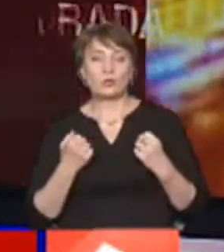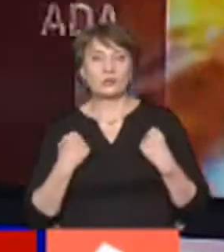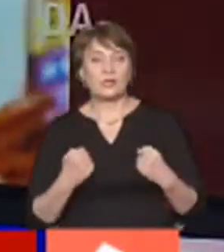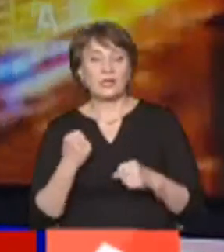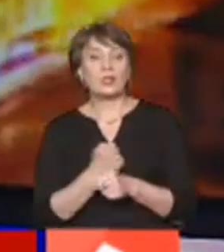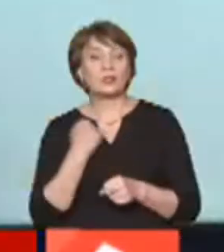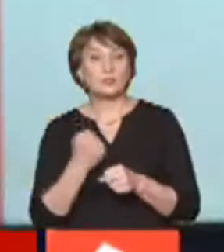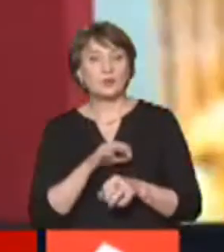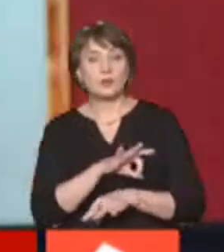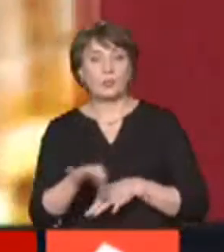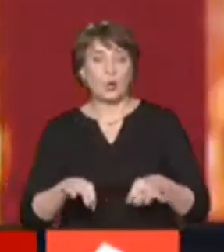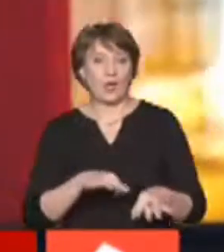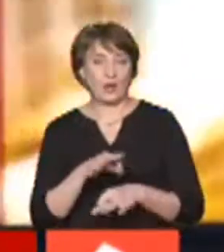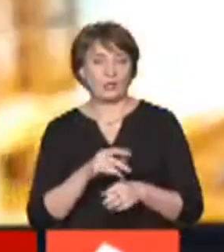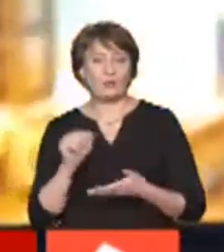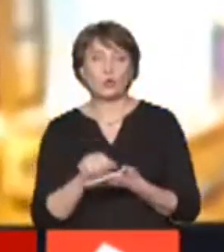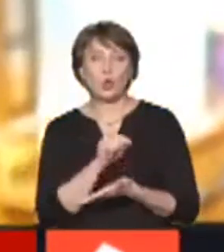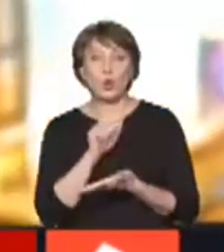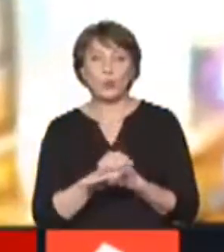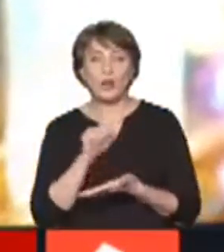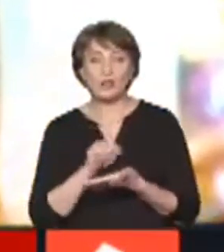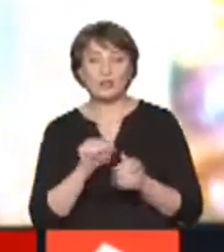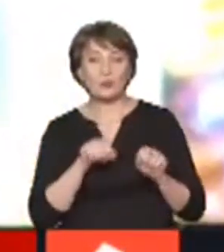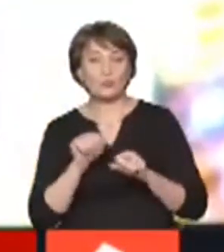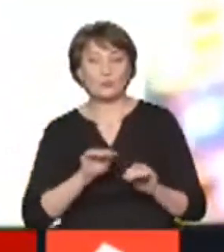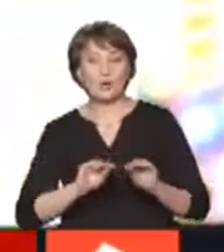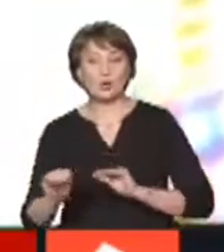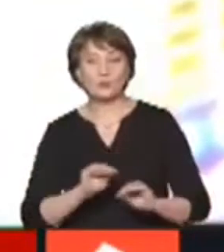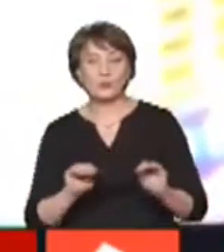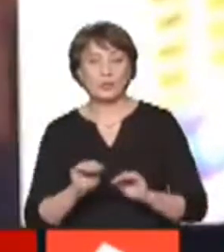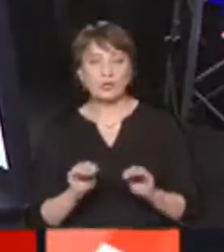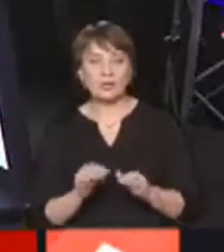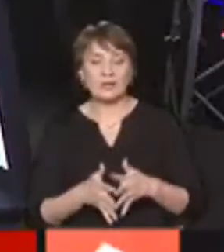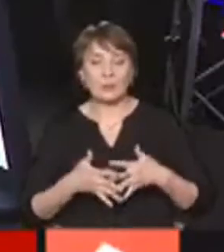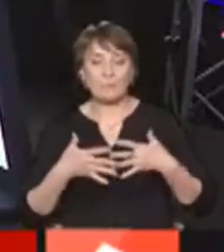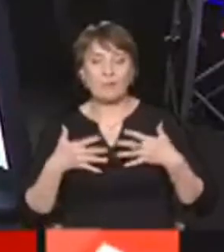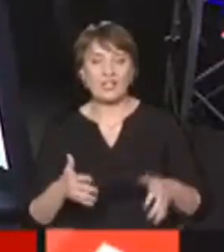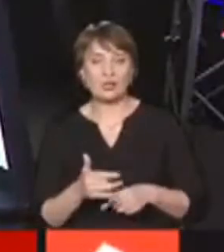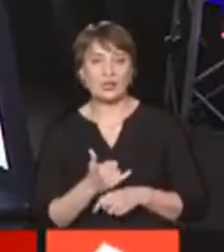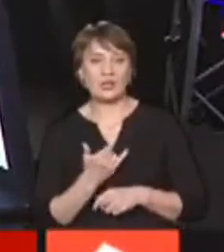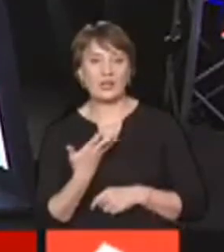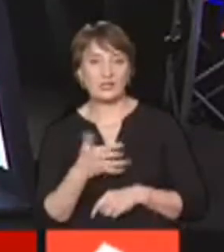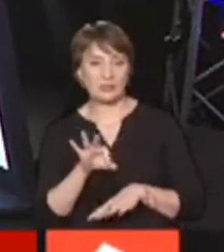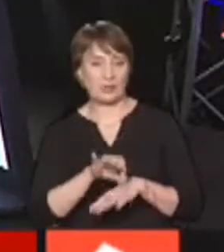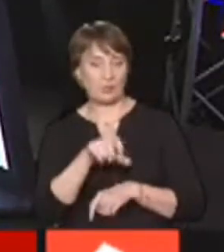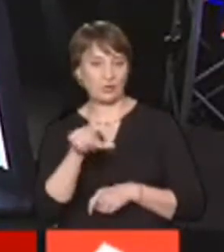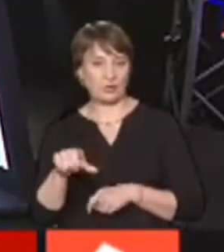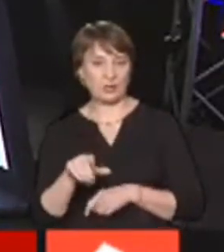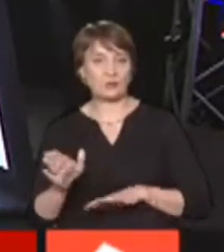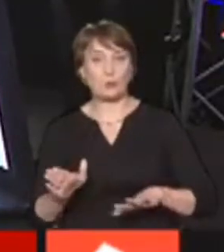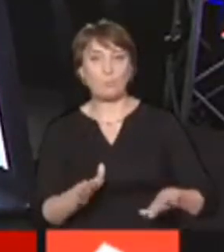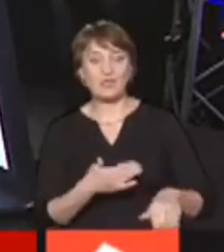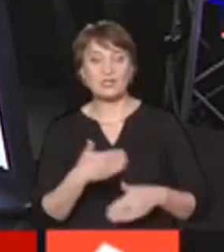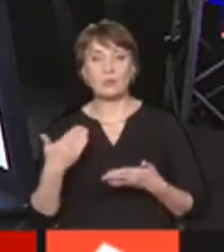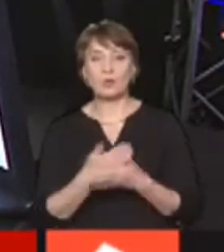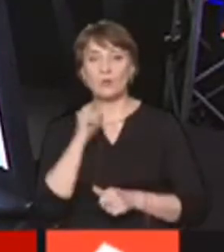почнуть розроблювати проекти документів щодо можливого розміщення і збільшення кількості пацієнтів для того, щоб після Нового